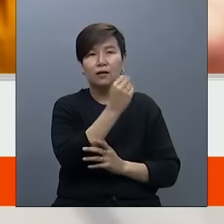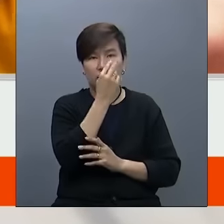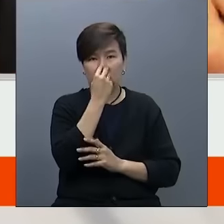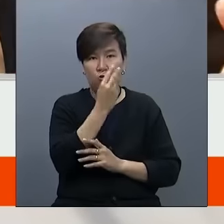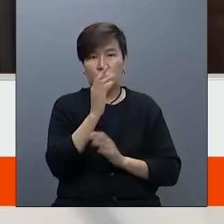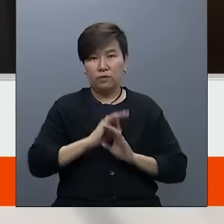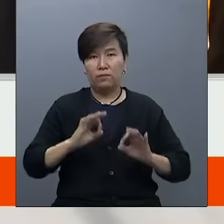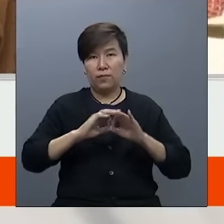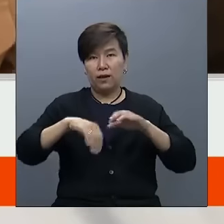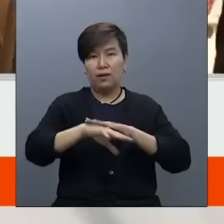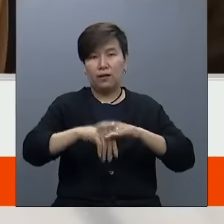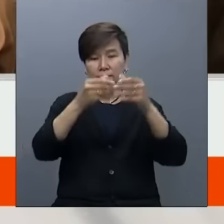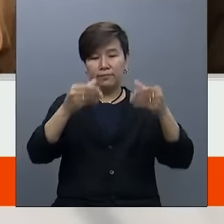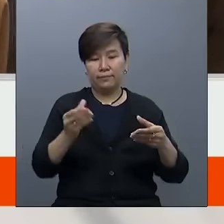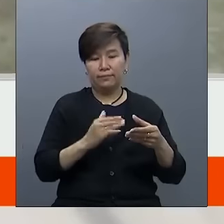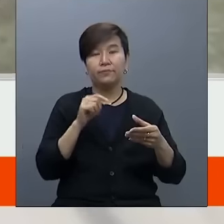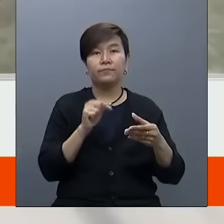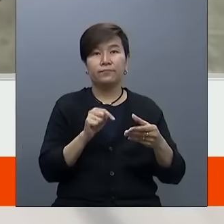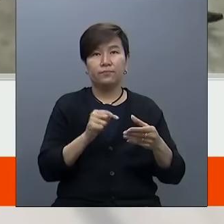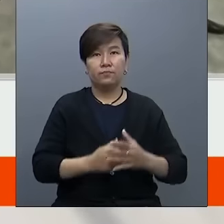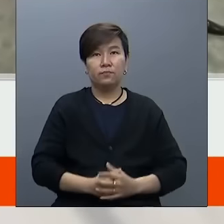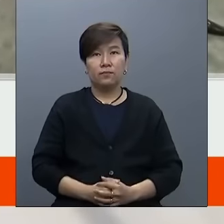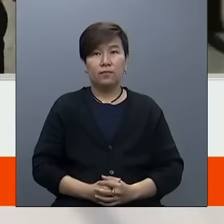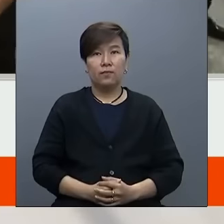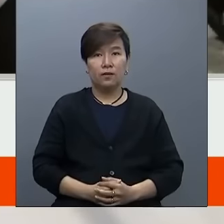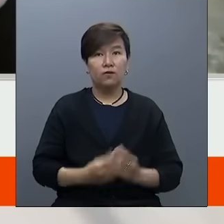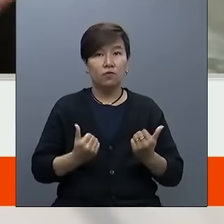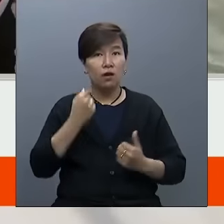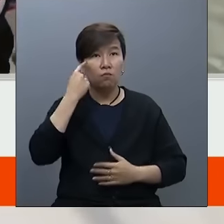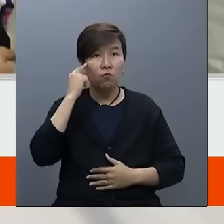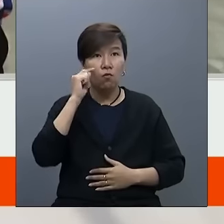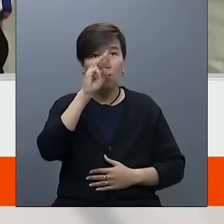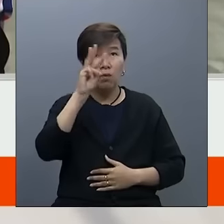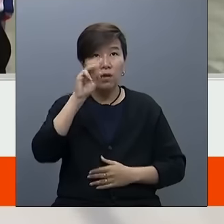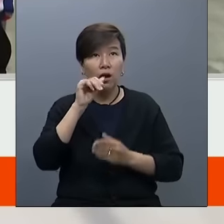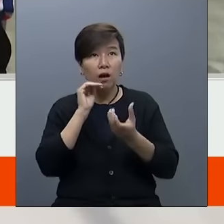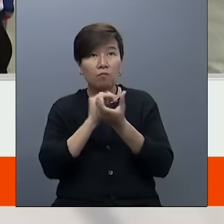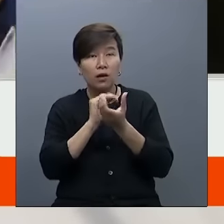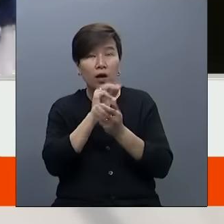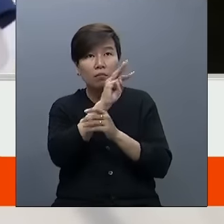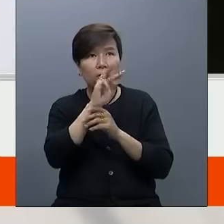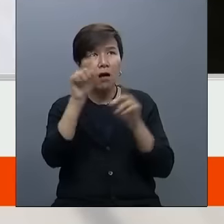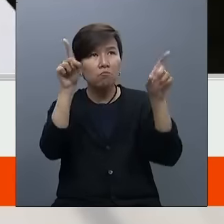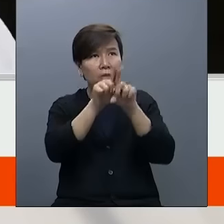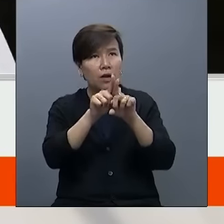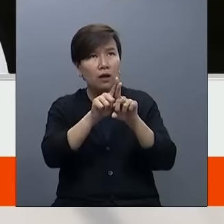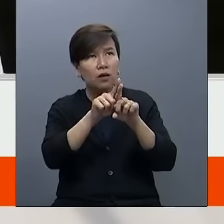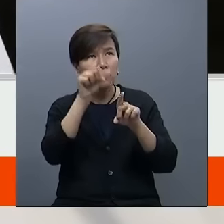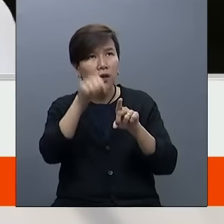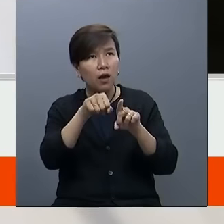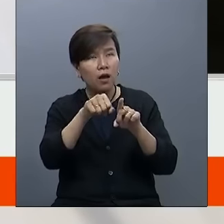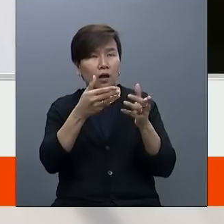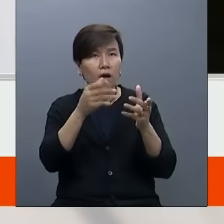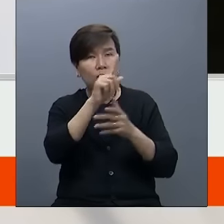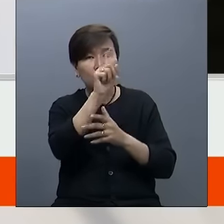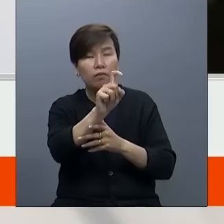อกสารหลักฐานนะฮ ะ เพราะเราเองเราก็ไม่รู้ว่ามันเป็นเว็บไซต์การพนันออนไลน์อันเดียวกันหรือไม่นะครับแต่สรุปโดยสรุป